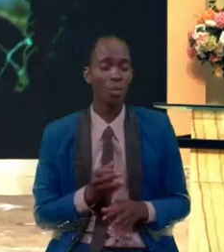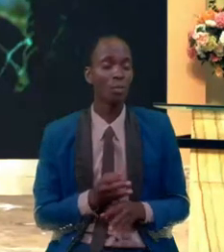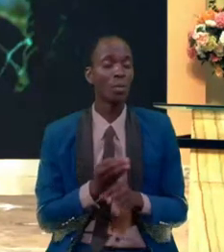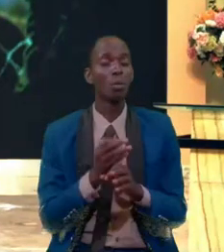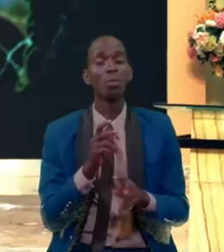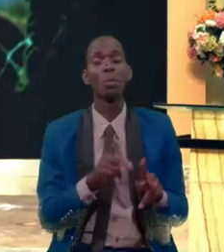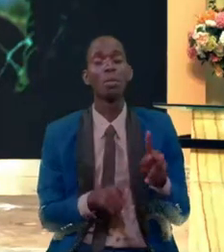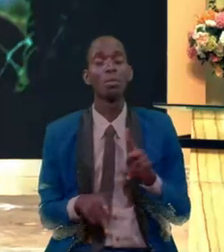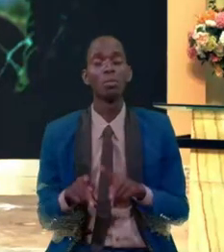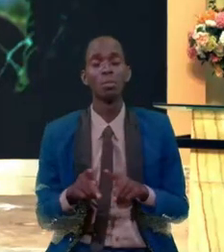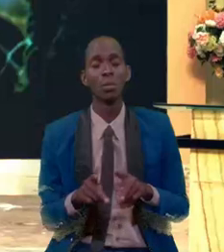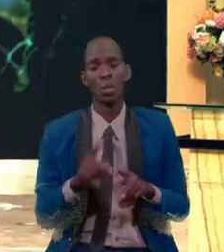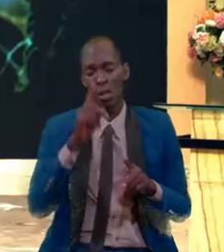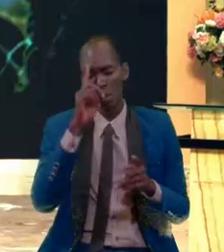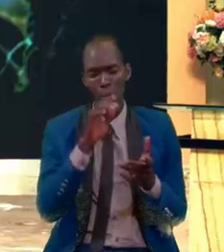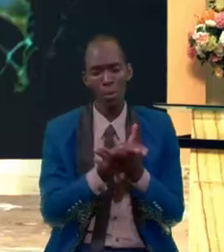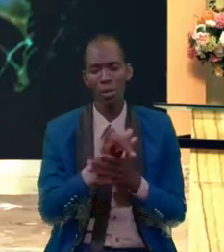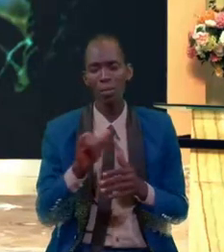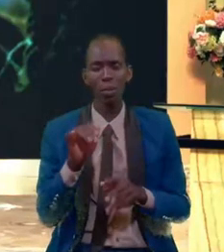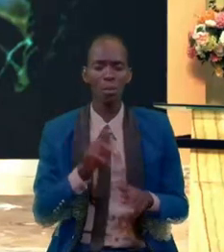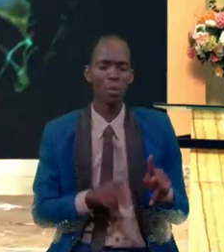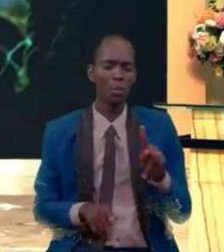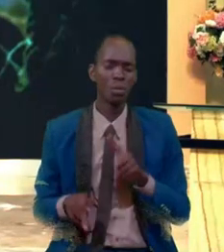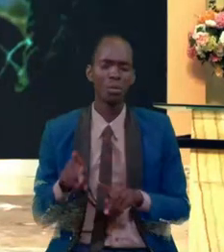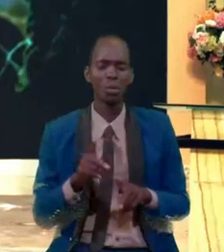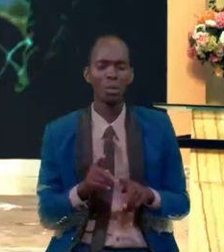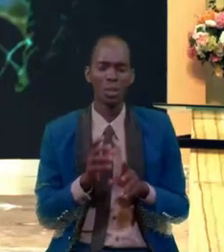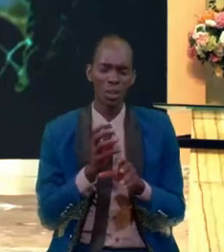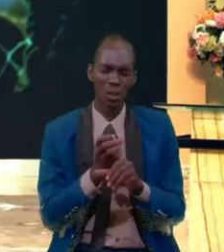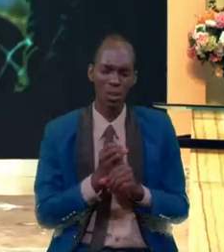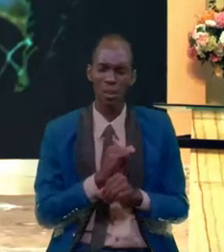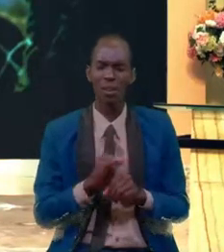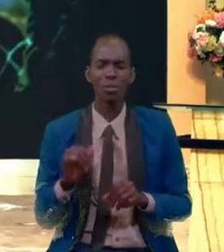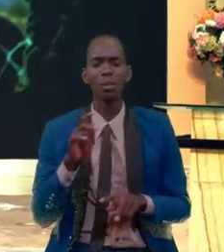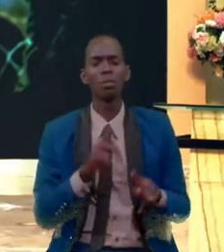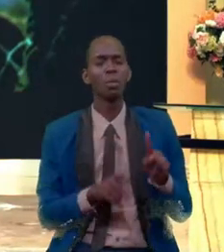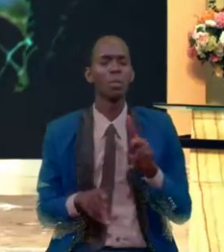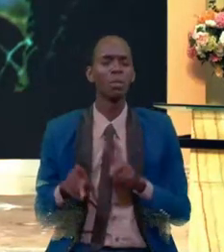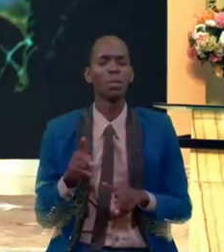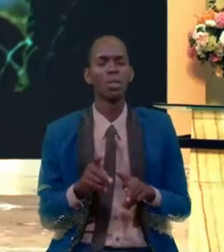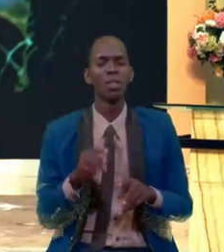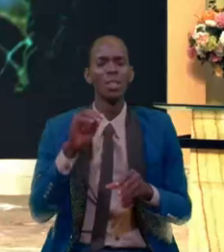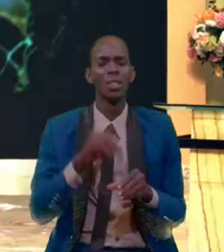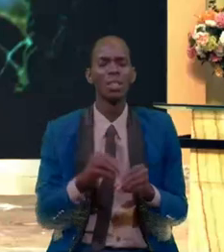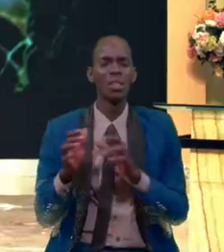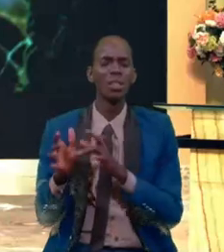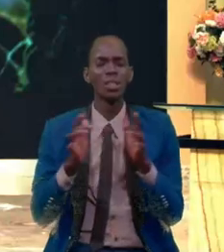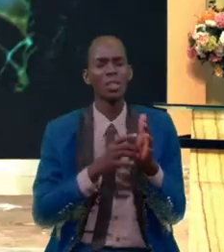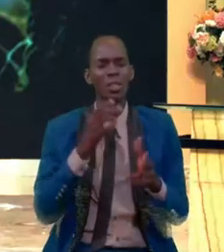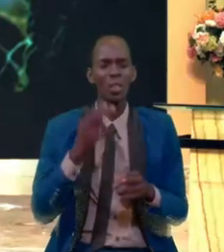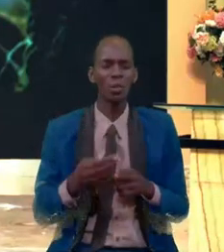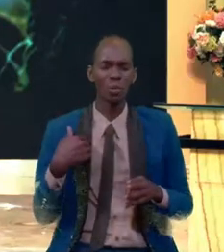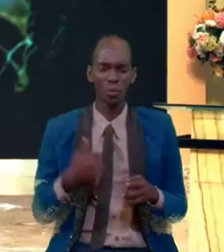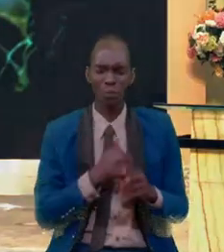Le peuple fidèle, le peuple qui croit, le peuple qui reçoit,